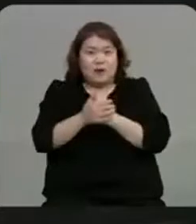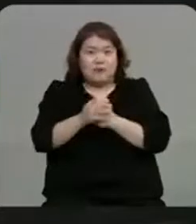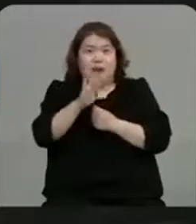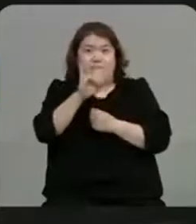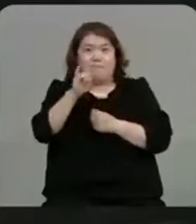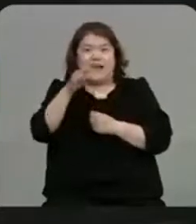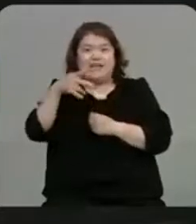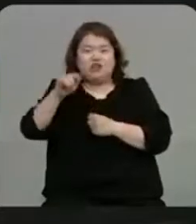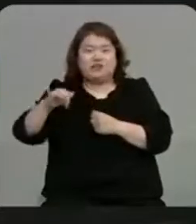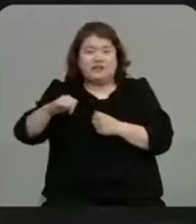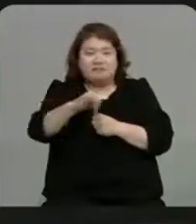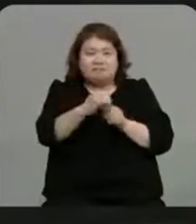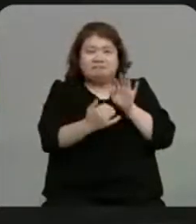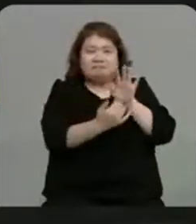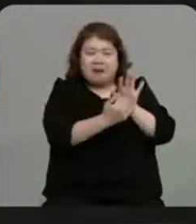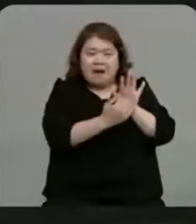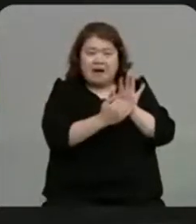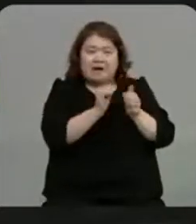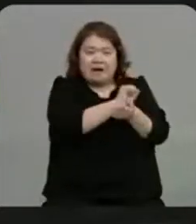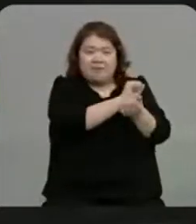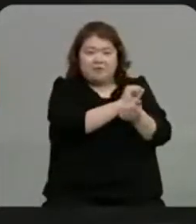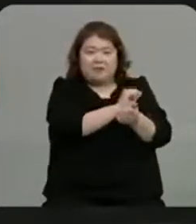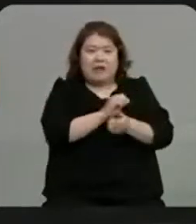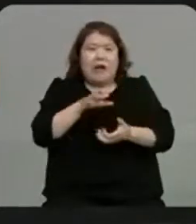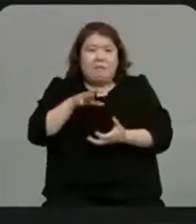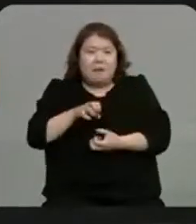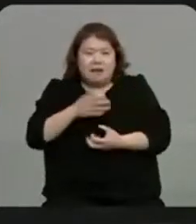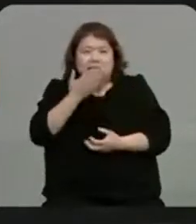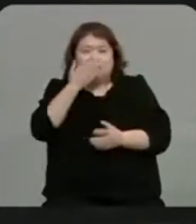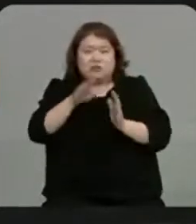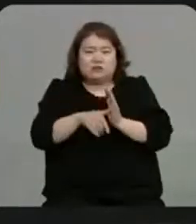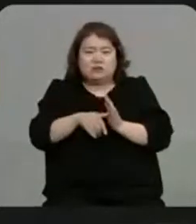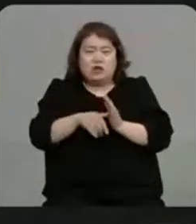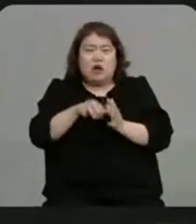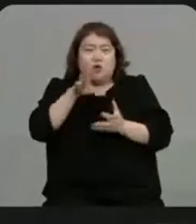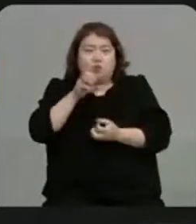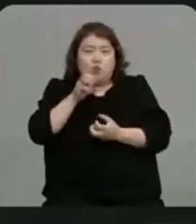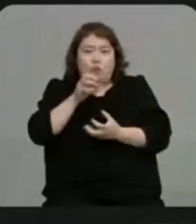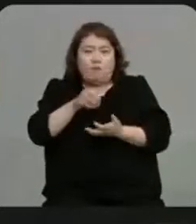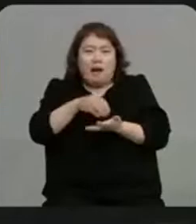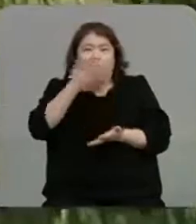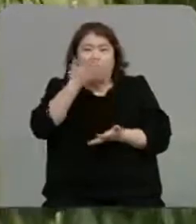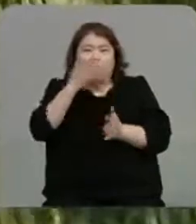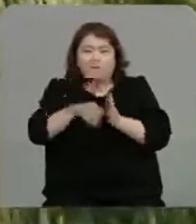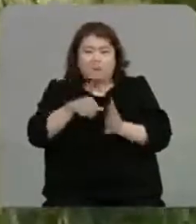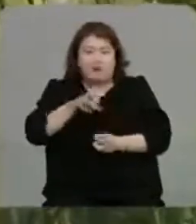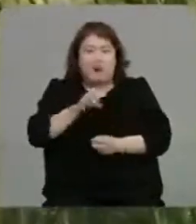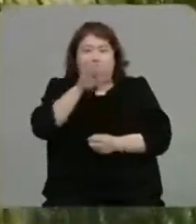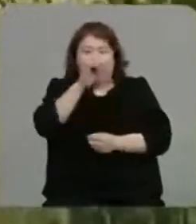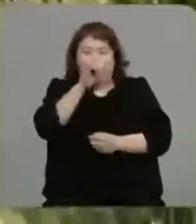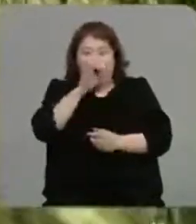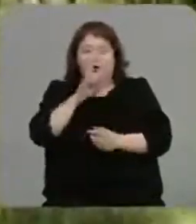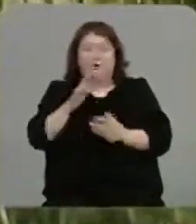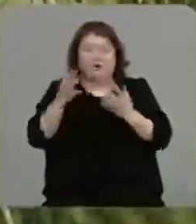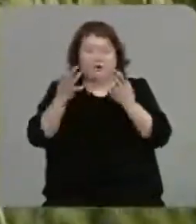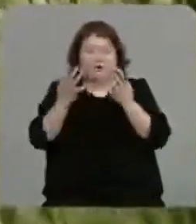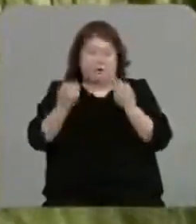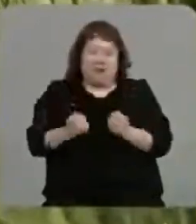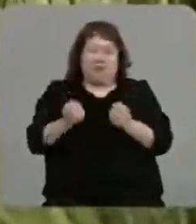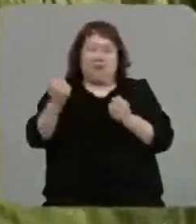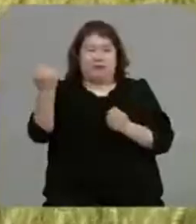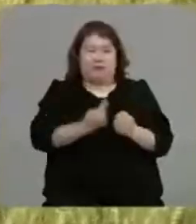면역 질환이나 소화가 빵을 드셨을 때 소화가 잘안 되시는 분들이 많이 오시고요. 또 다른 우리 밀